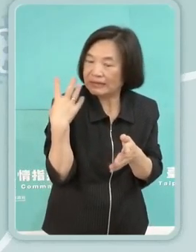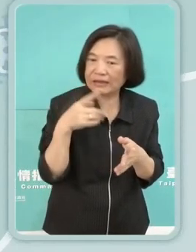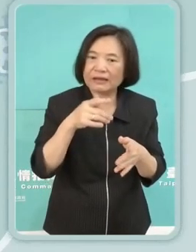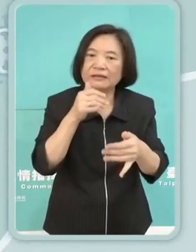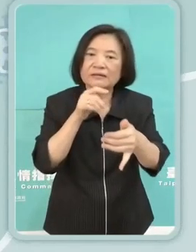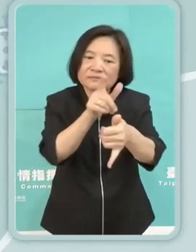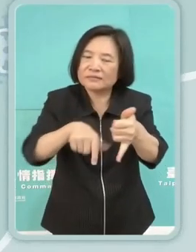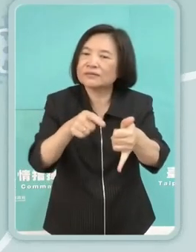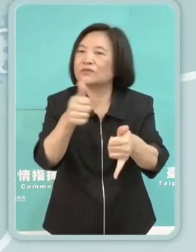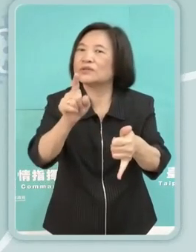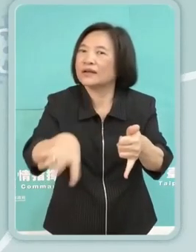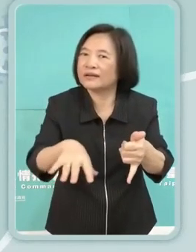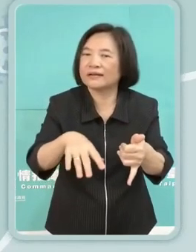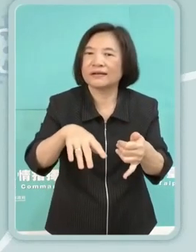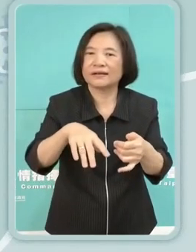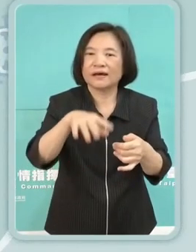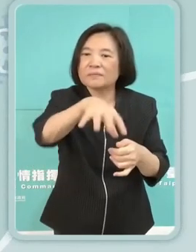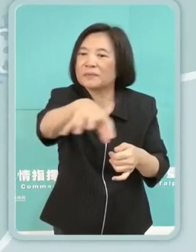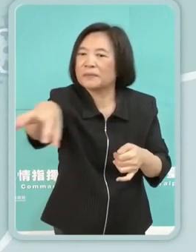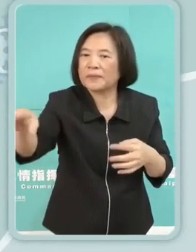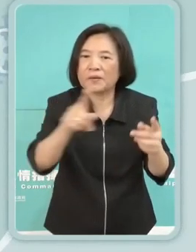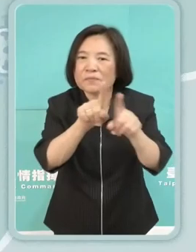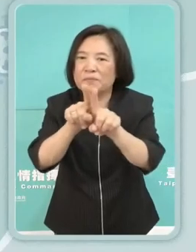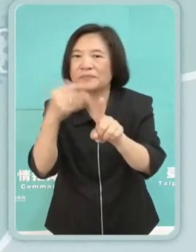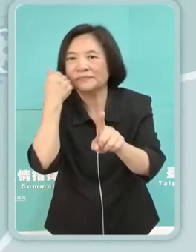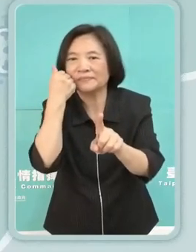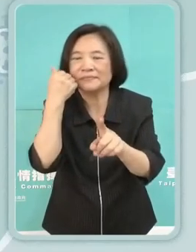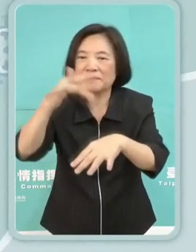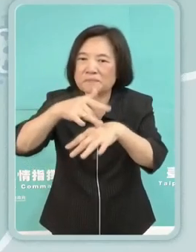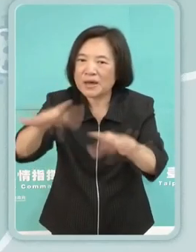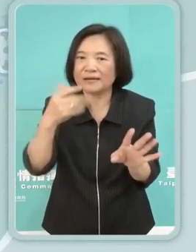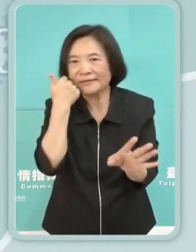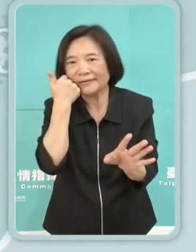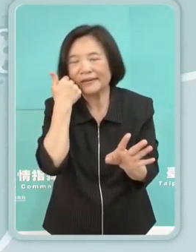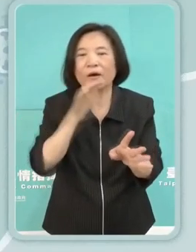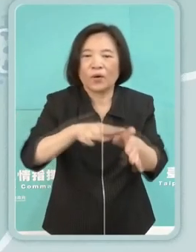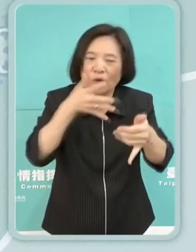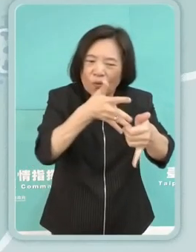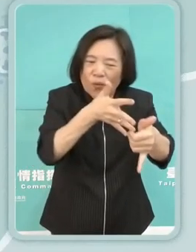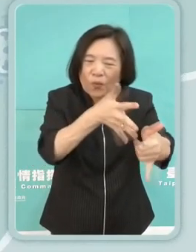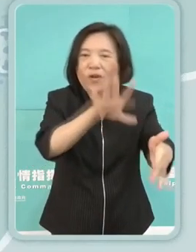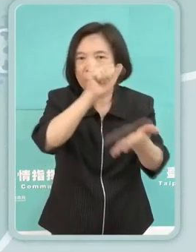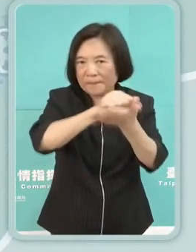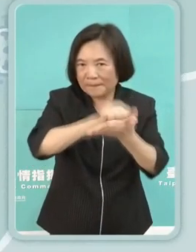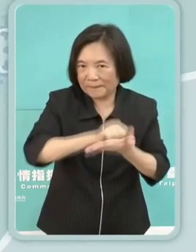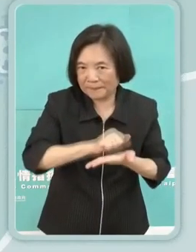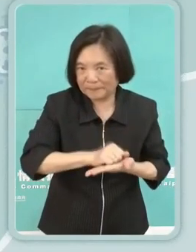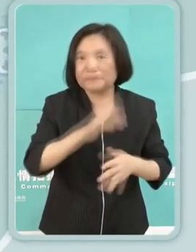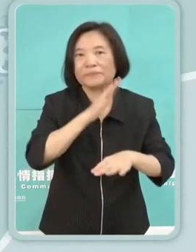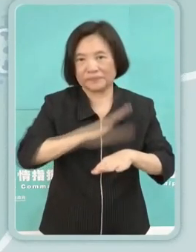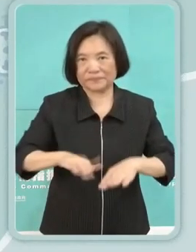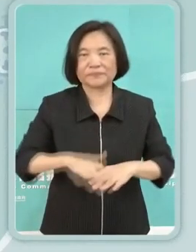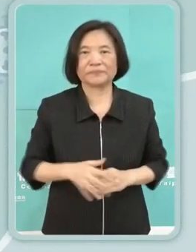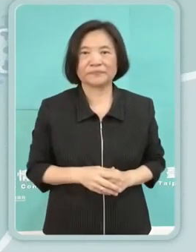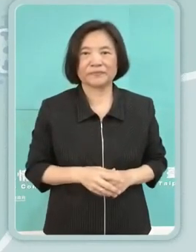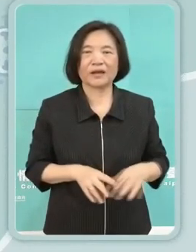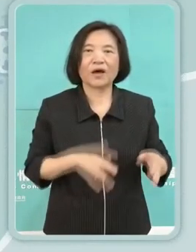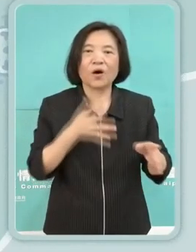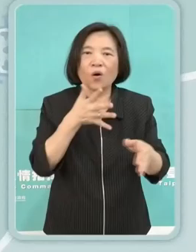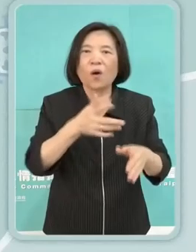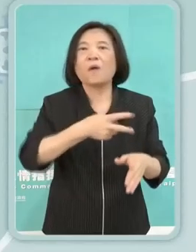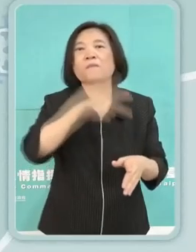相关的行踪和行程碰到的接触者，所以就会针对跟他所谈话的内容里面把他的接